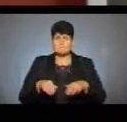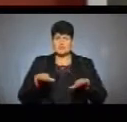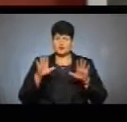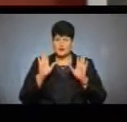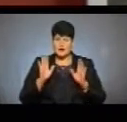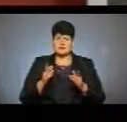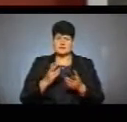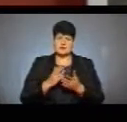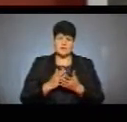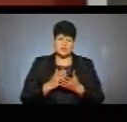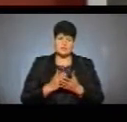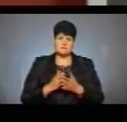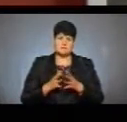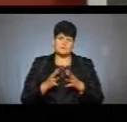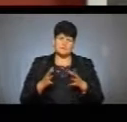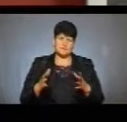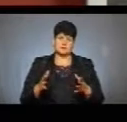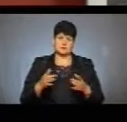обертів набирає